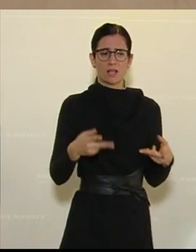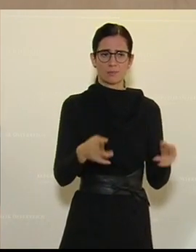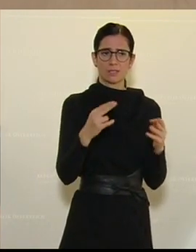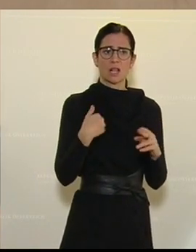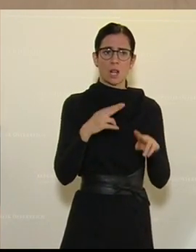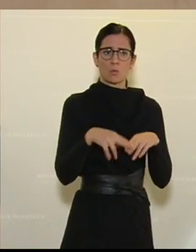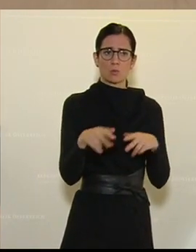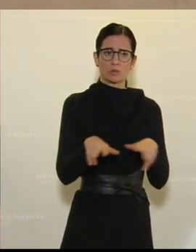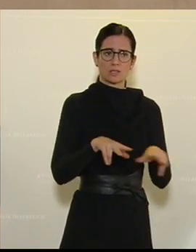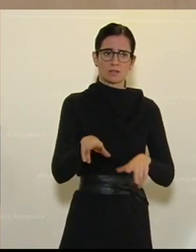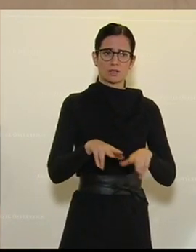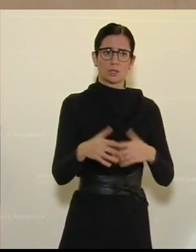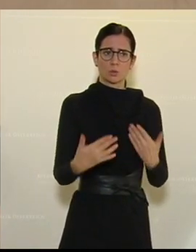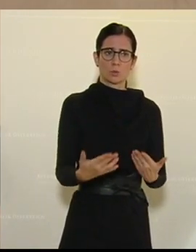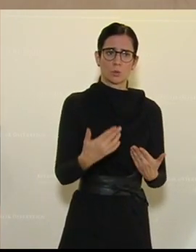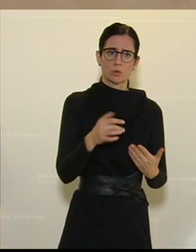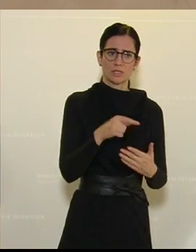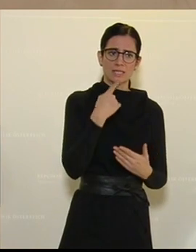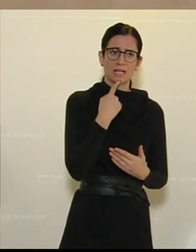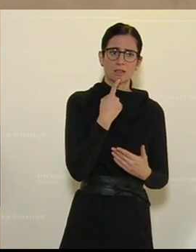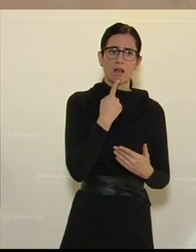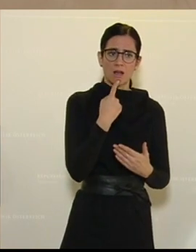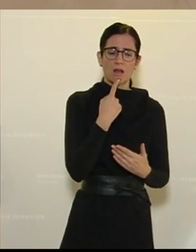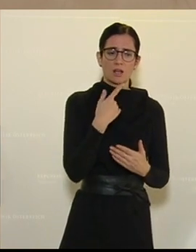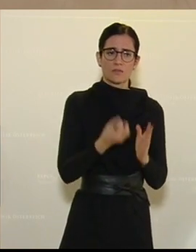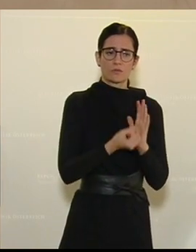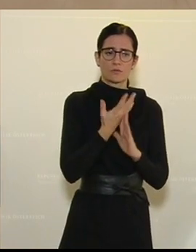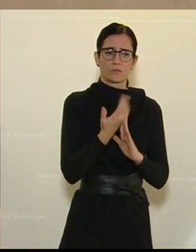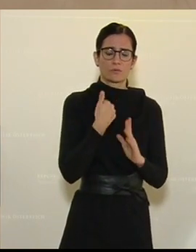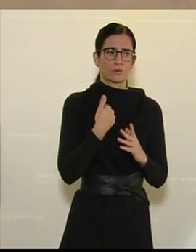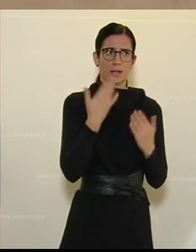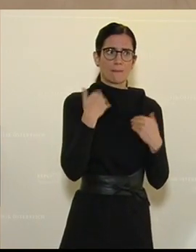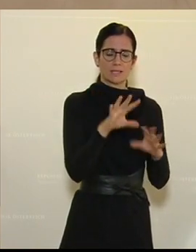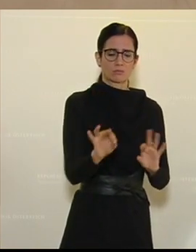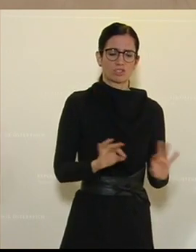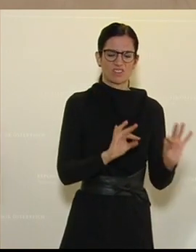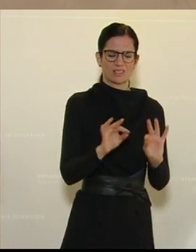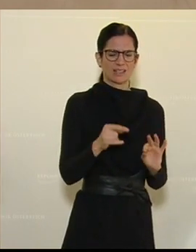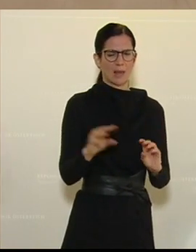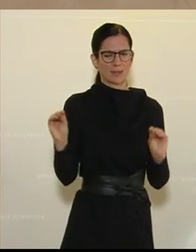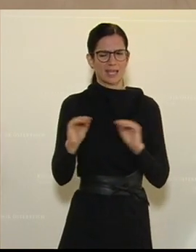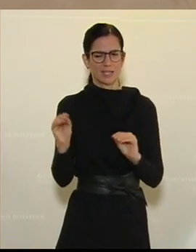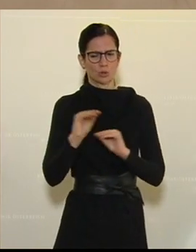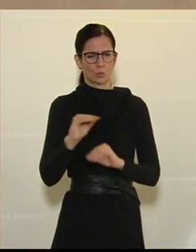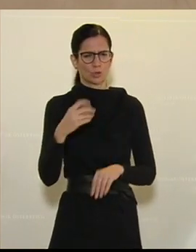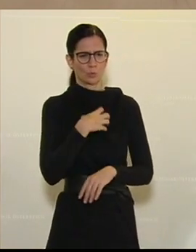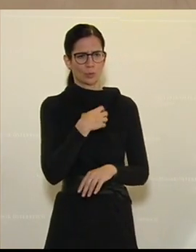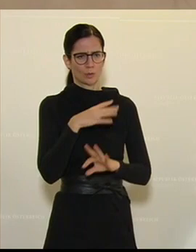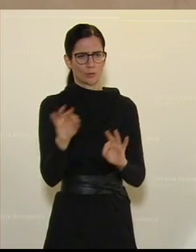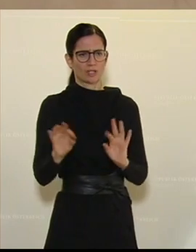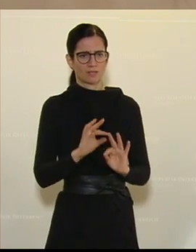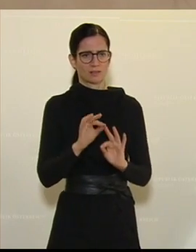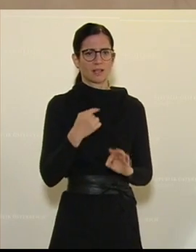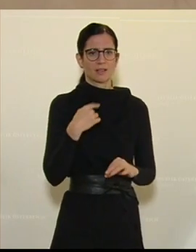angeblich die Bundesregierung als meistes seit dem Frühjahr beschäftigt, aber in Wirklichkeit beschäftigt es nur die Bürger,